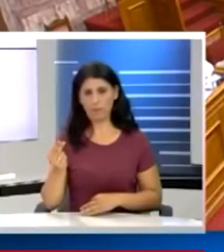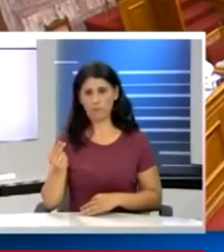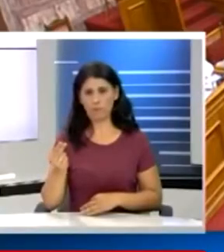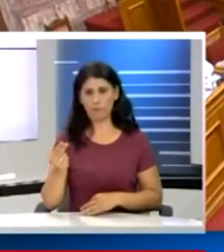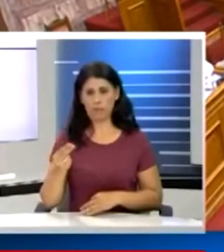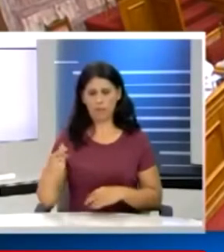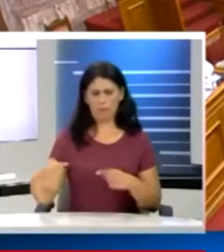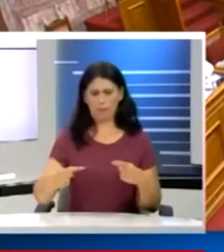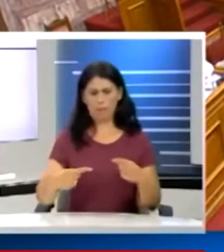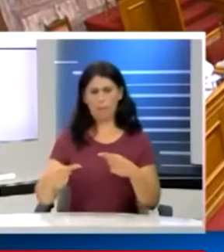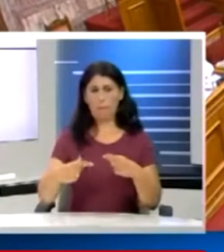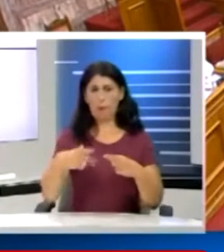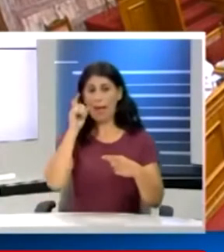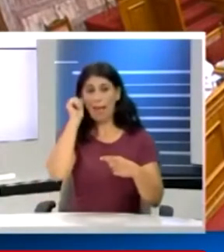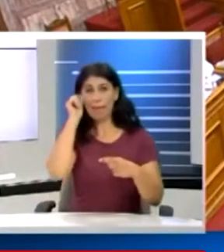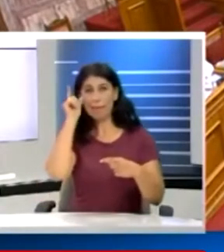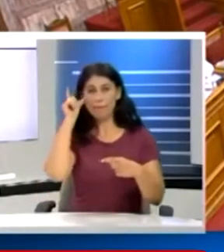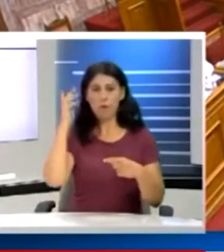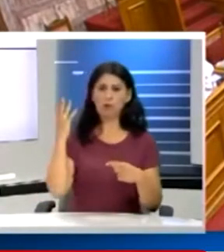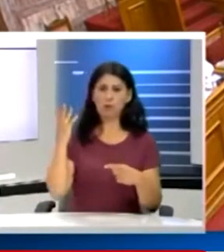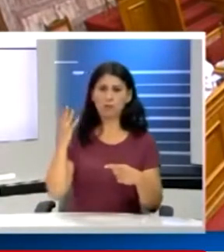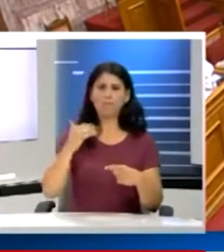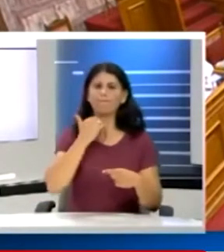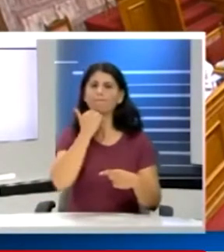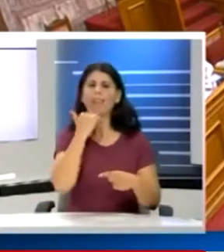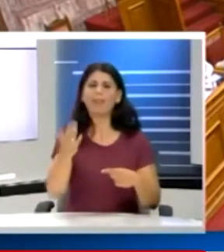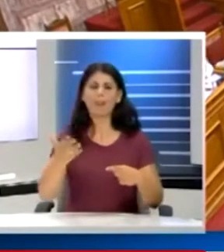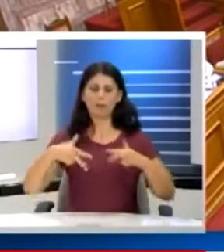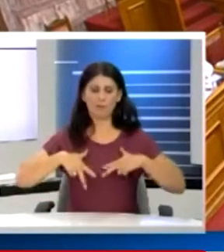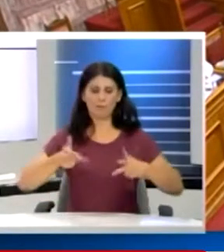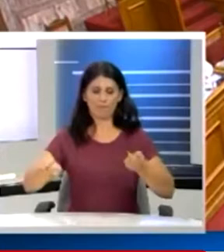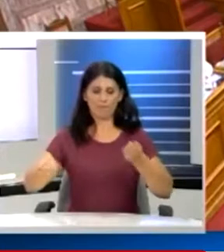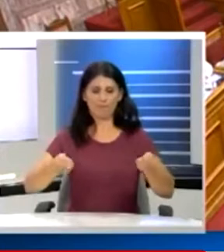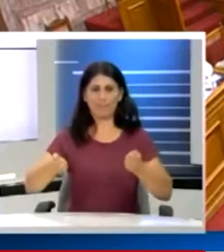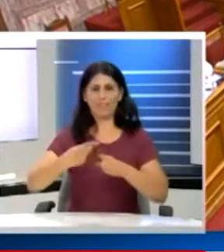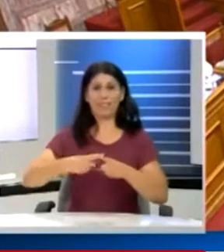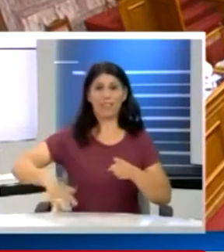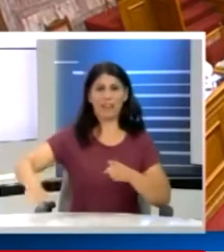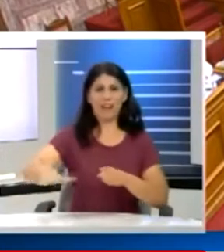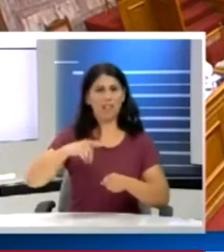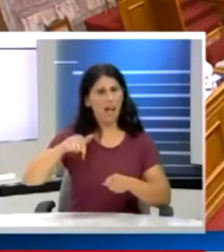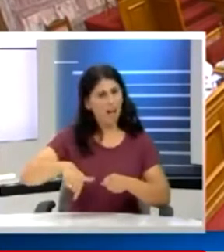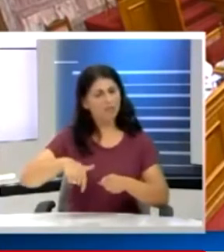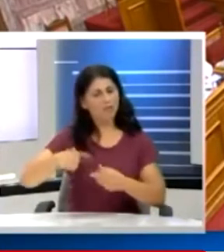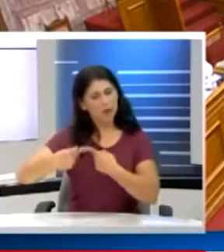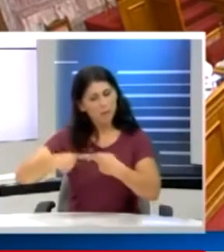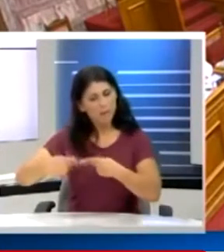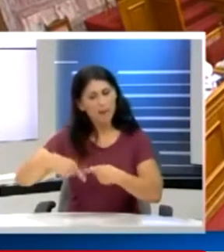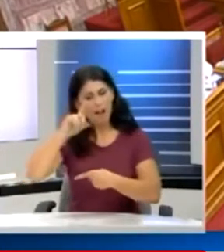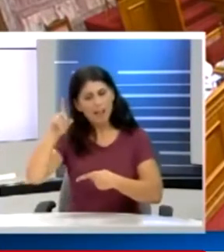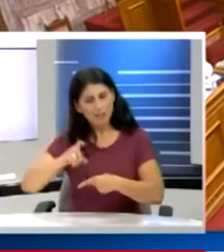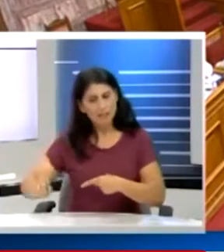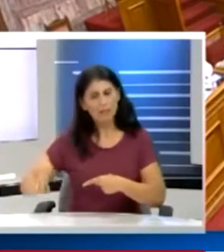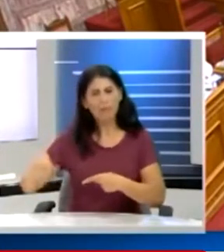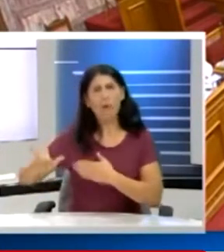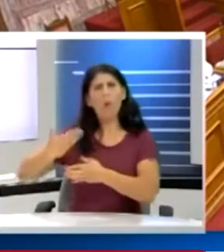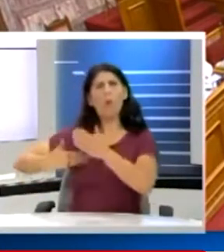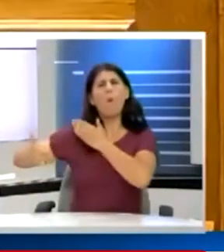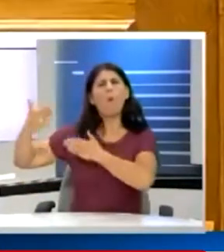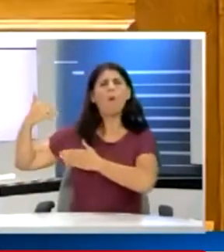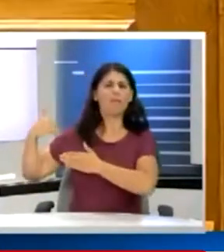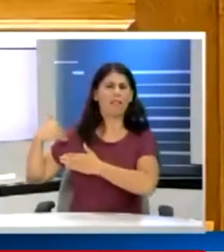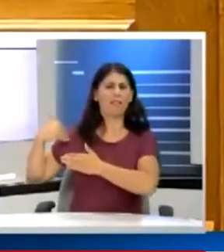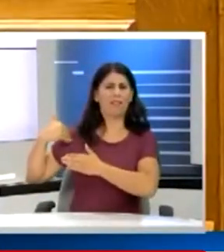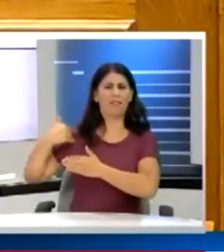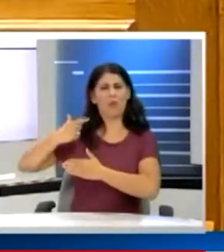μάχη των εντυπώσεων δεν κυβερνιέται η χώρα. Το ζήσαμε αυτό όλα τα προηγούμενα χρόνια και βρεθήκαμε